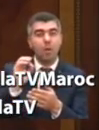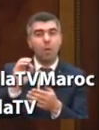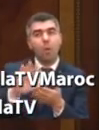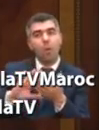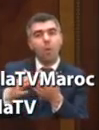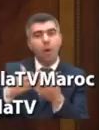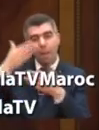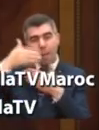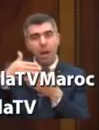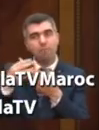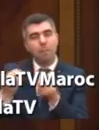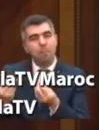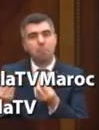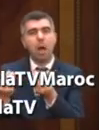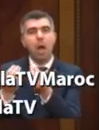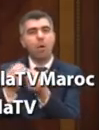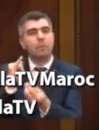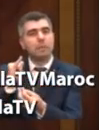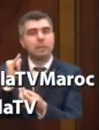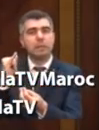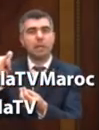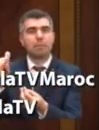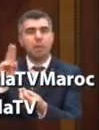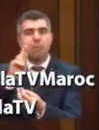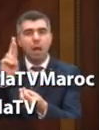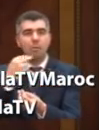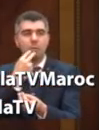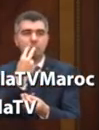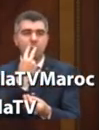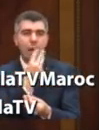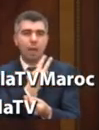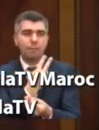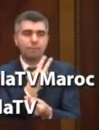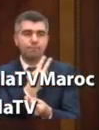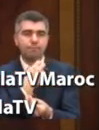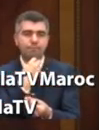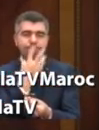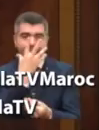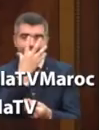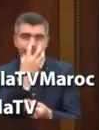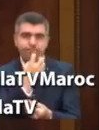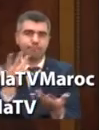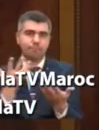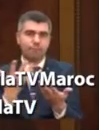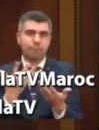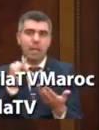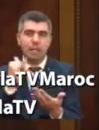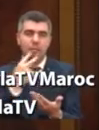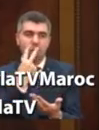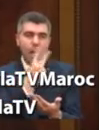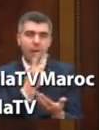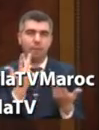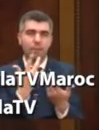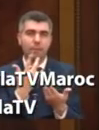نصره الله لا يمكنه إلا أن ينظر بعين الامتعاد والاستهجان وهو يتابع يومياً